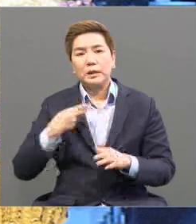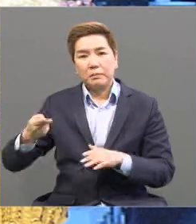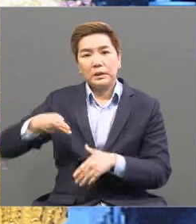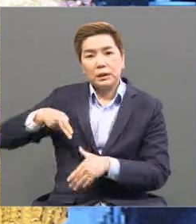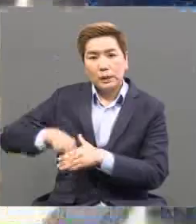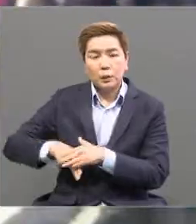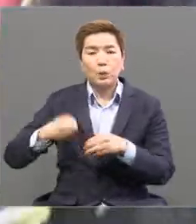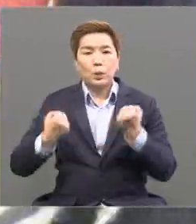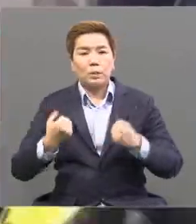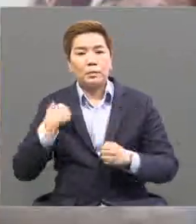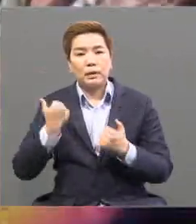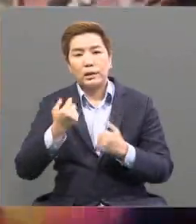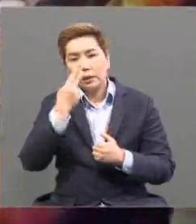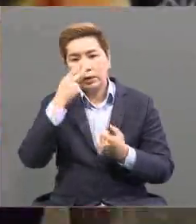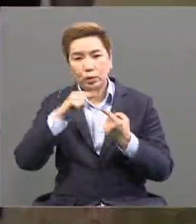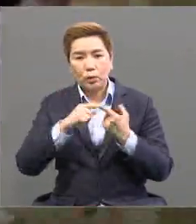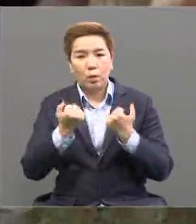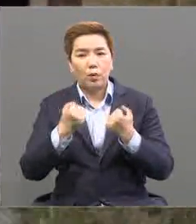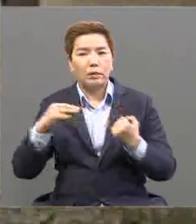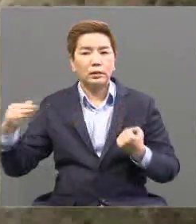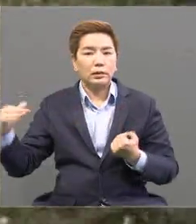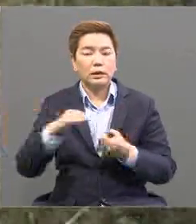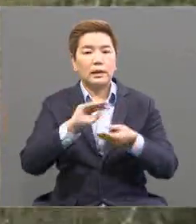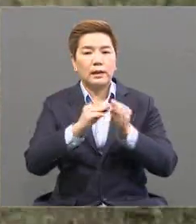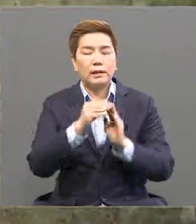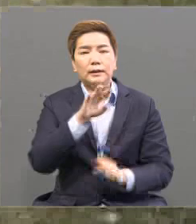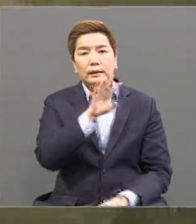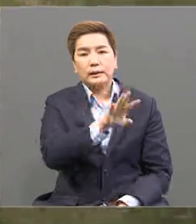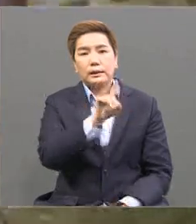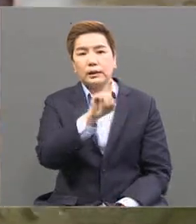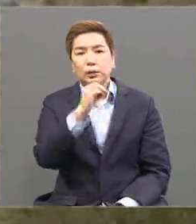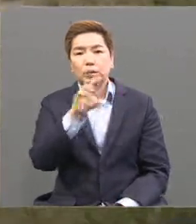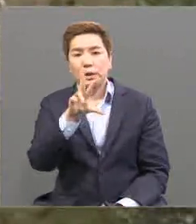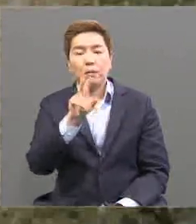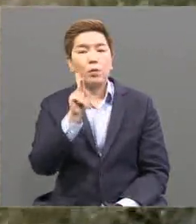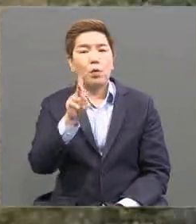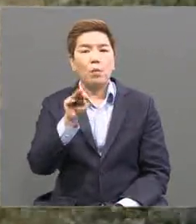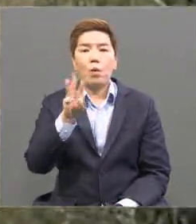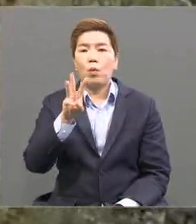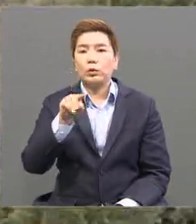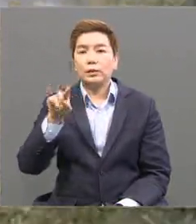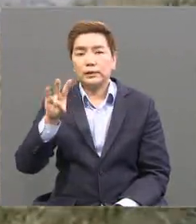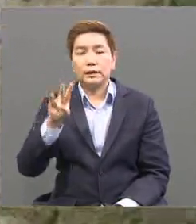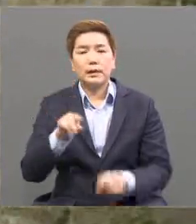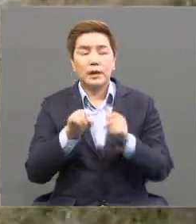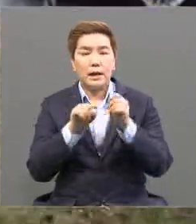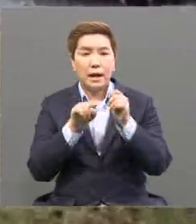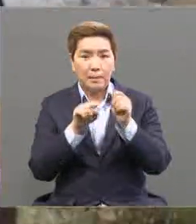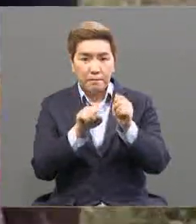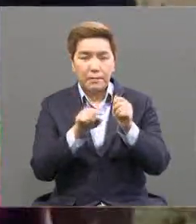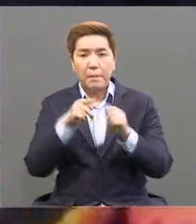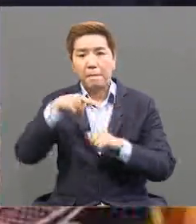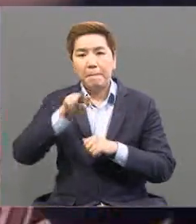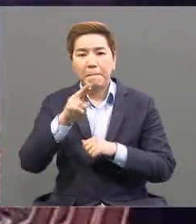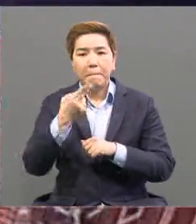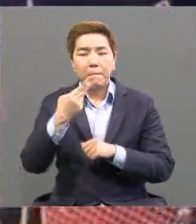ฎหมายด้วยไปกันที่บริเวณทางหลวงหมายเลข4103กิโลเมตรที่6ถึง7ตำบลอินคีรีอำเภอพร